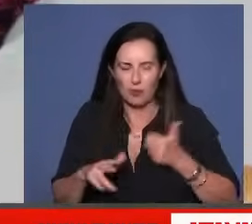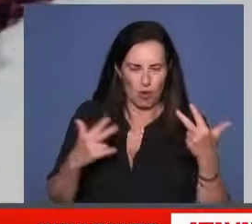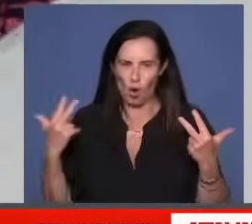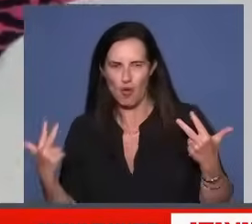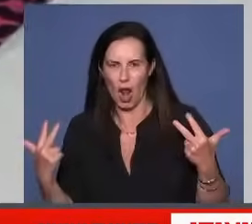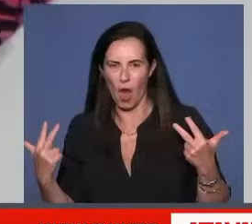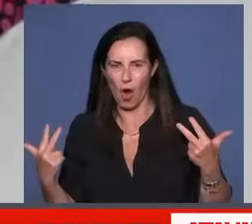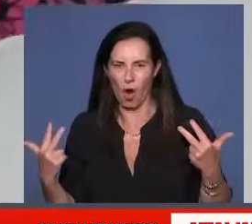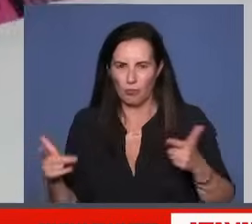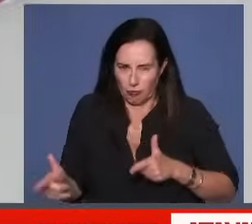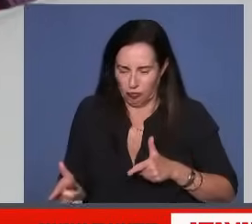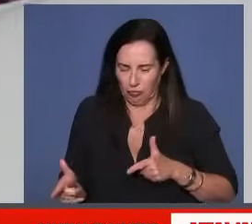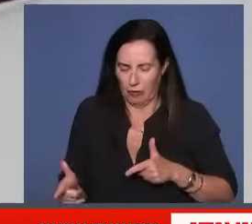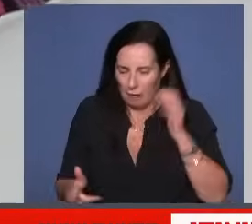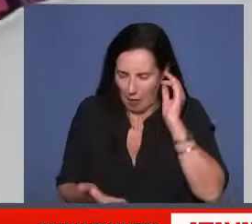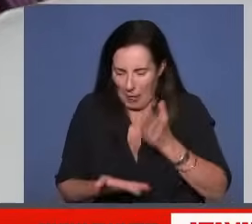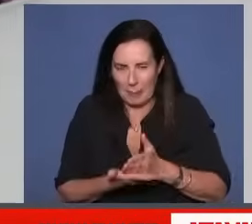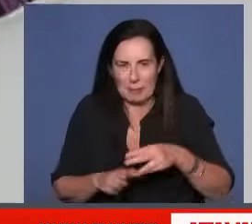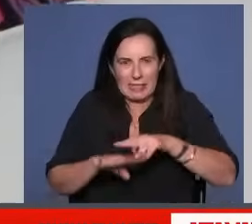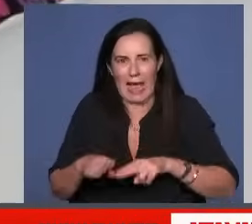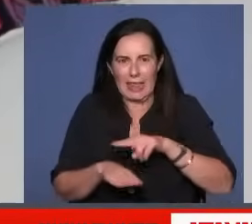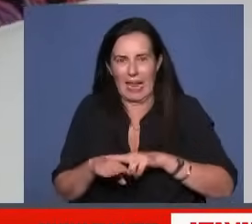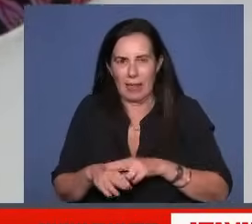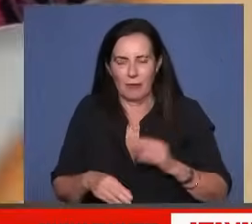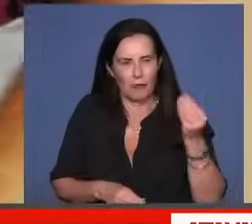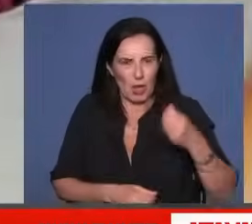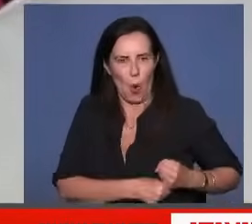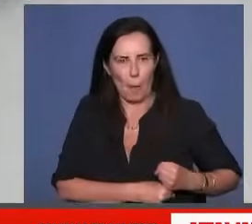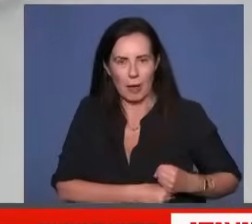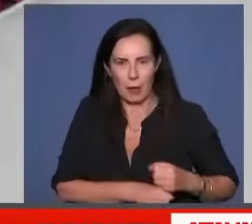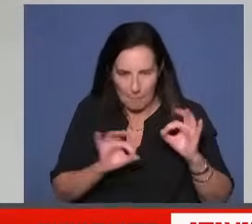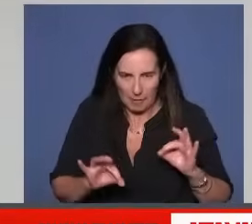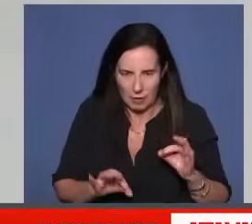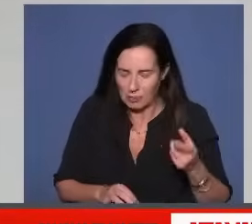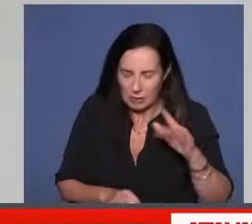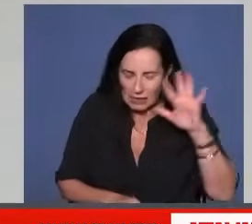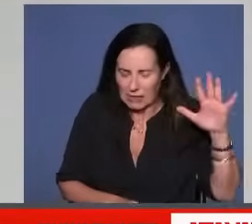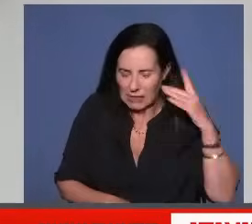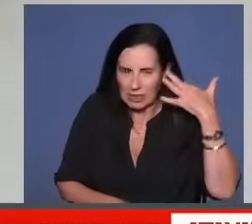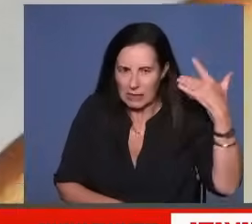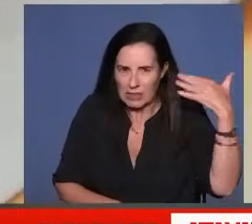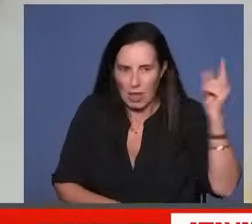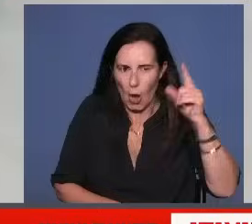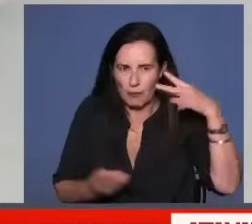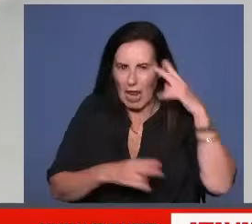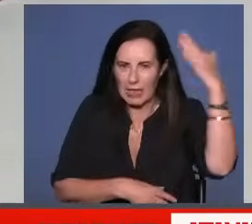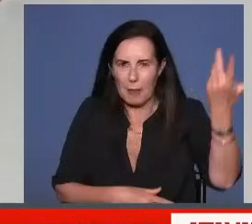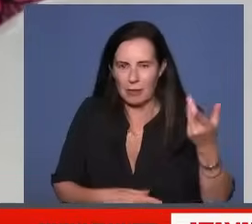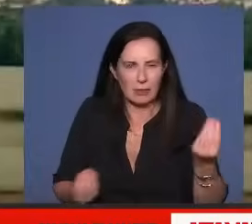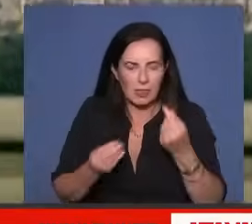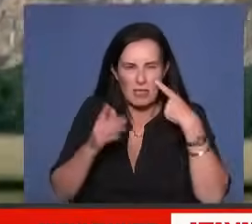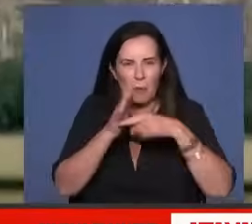מפה עם נשקים, הולכים בבת שלי באמצע עם סנדלים ביד ודובי, בחיית דנק, זה סרט שאני לא דמיינתי בתמונה מאיזה, לא